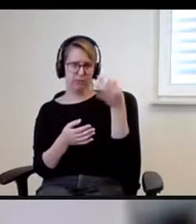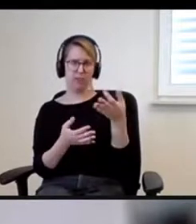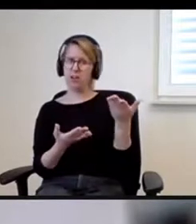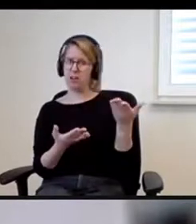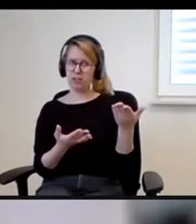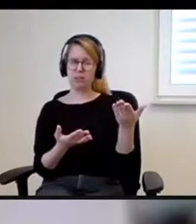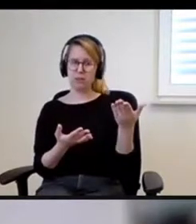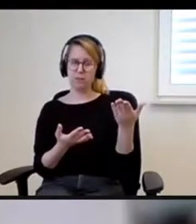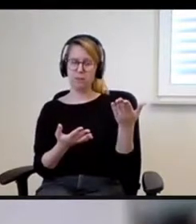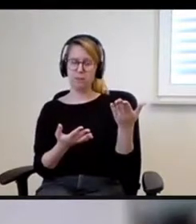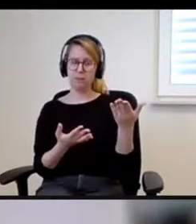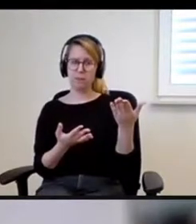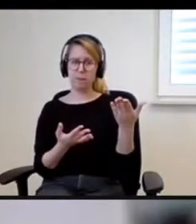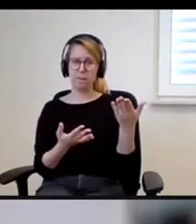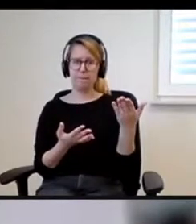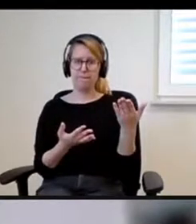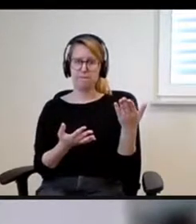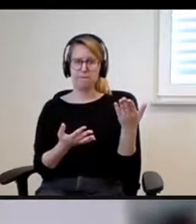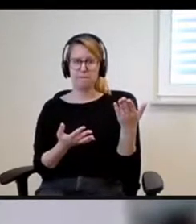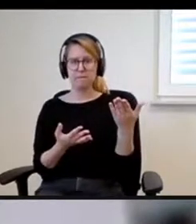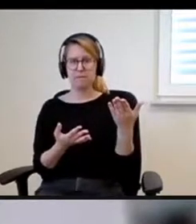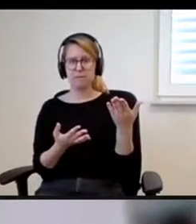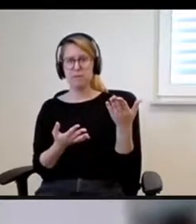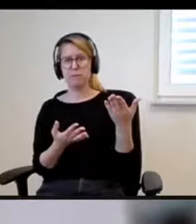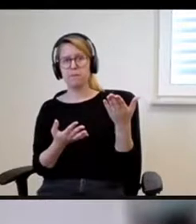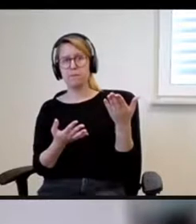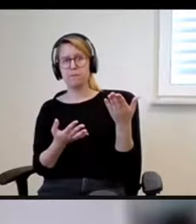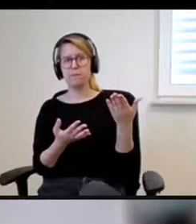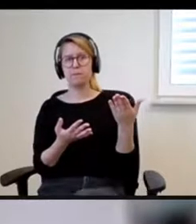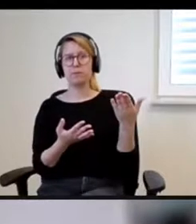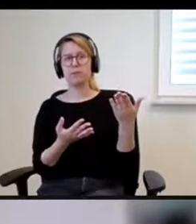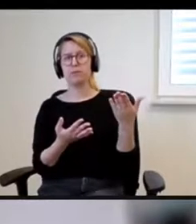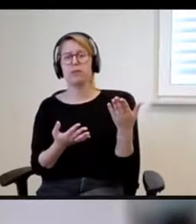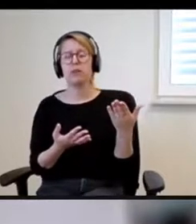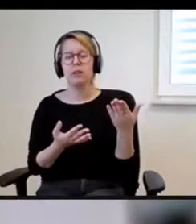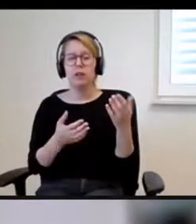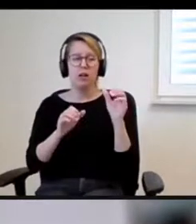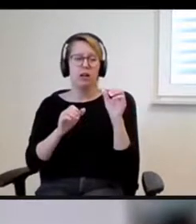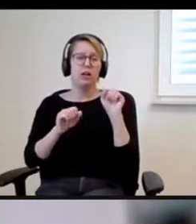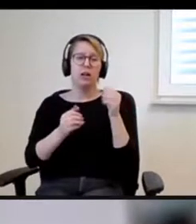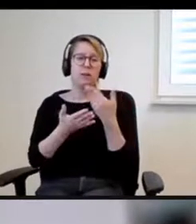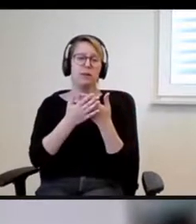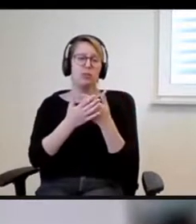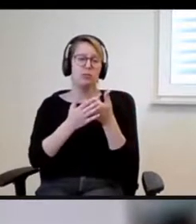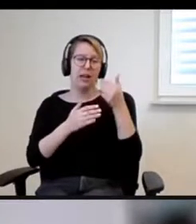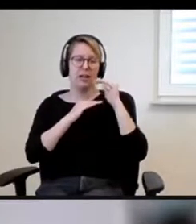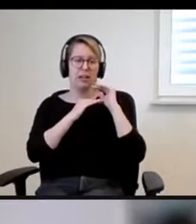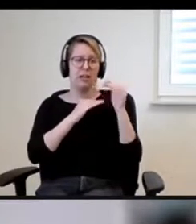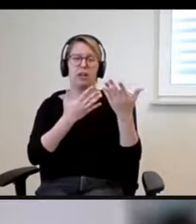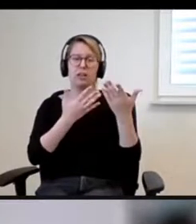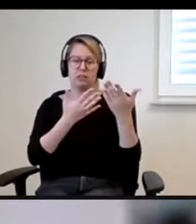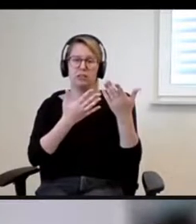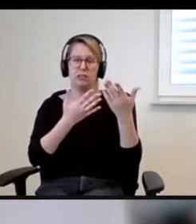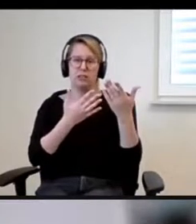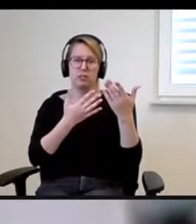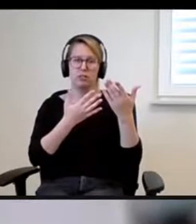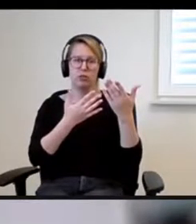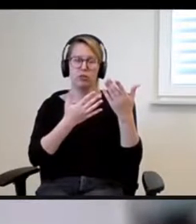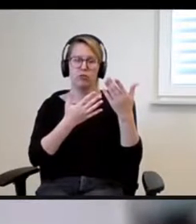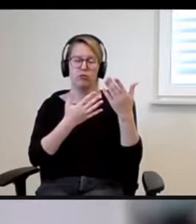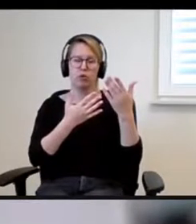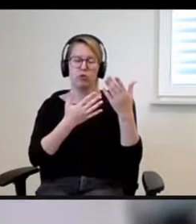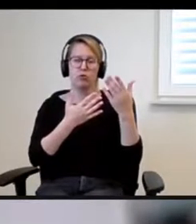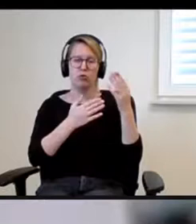nom d'un pays d'outre-mer ? Si vous pouvez le dire, c'est formidable, mais il y a beaucoup d'handicapés dans ces